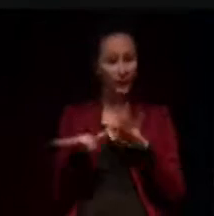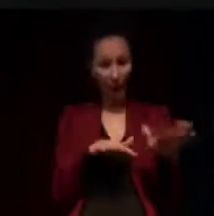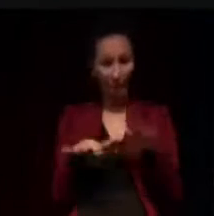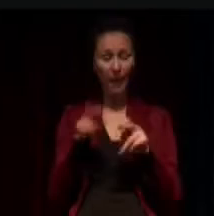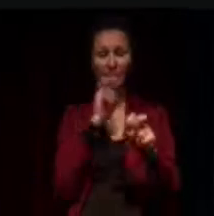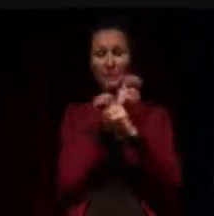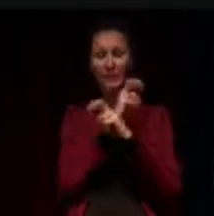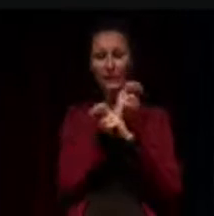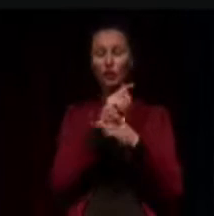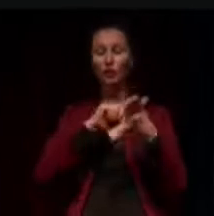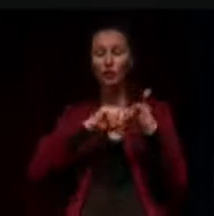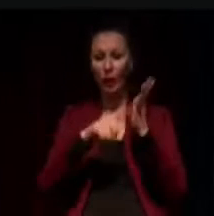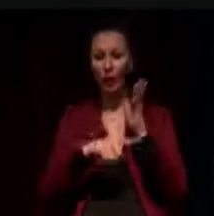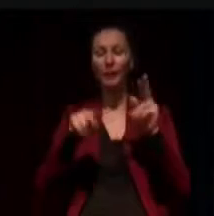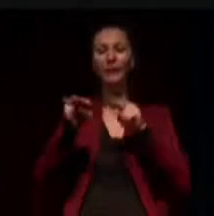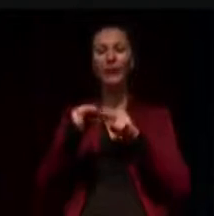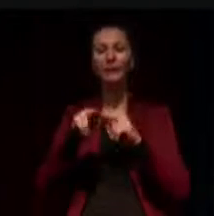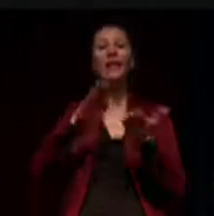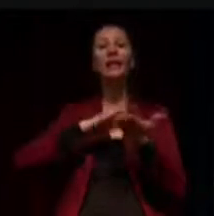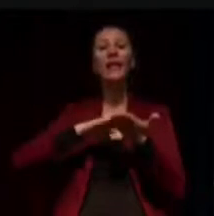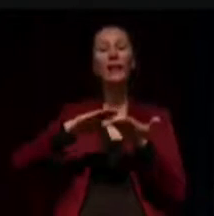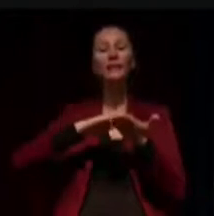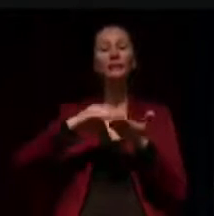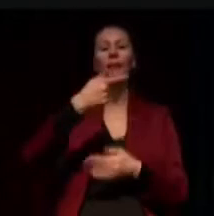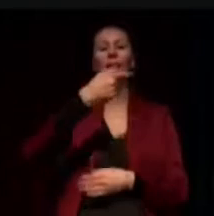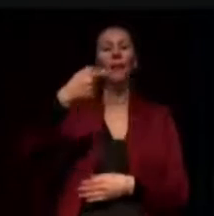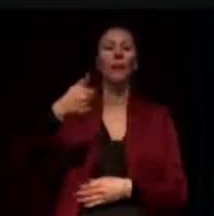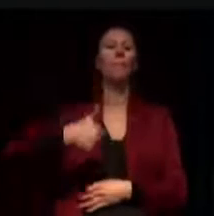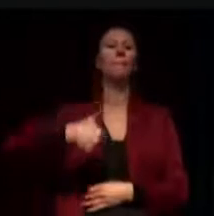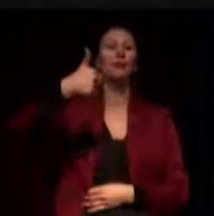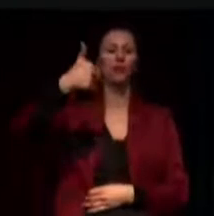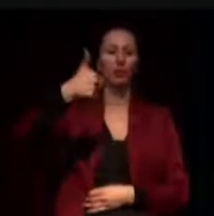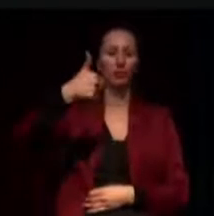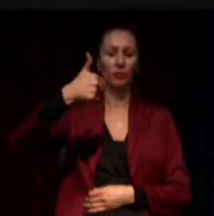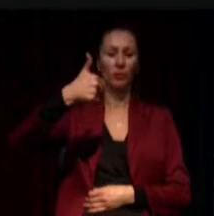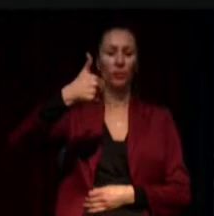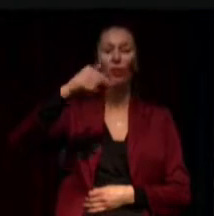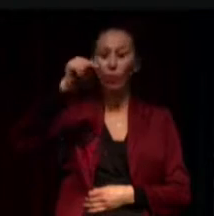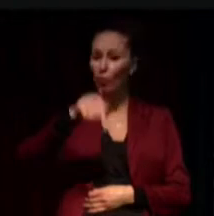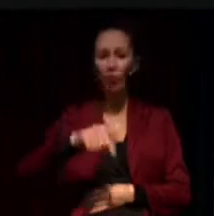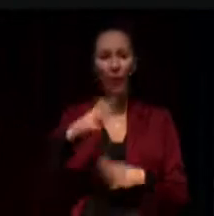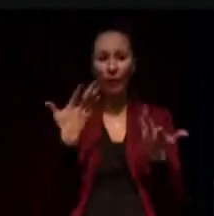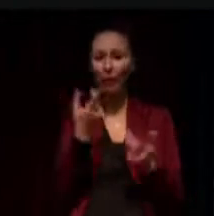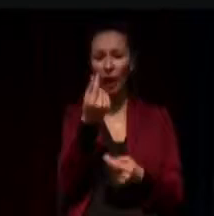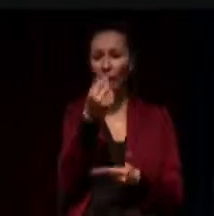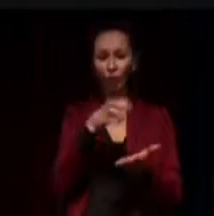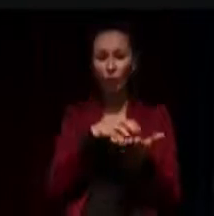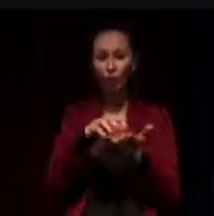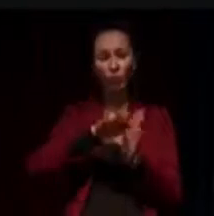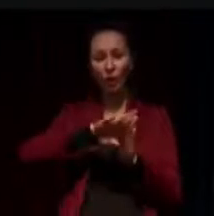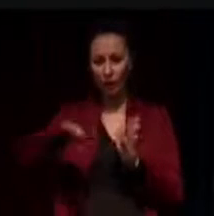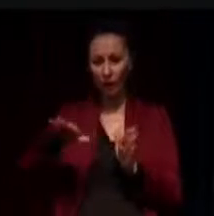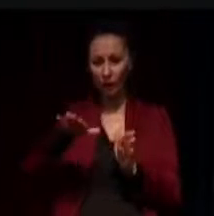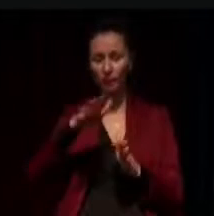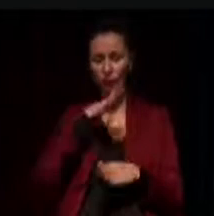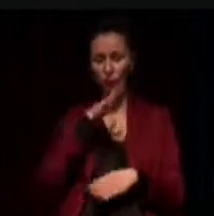Deprem risk yönetimi ve kentsel iyileştirme daire başkanlığı. Buraya ne kadar bütçe ayrılmış arkadaşlar? 30 Ekim öncesinde